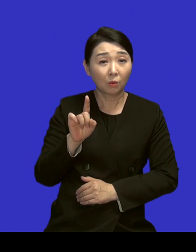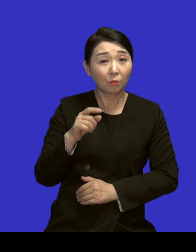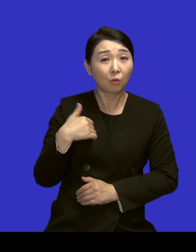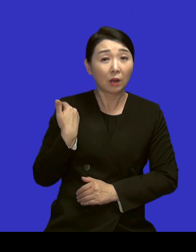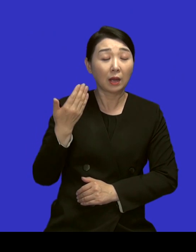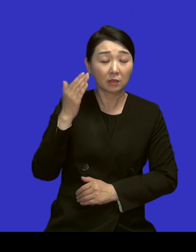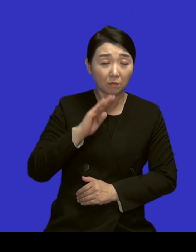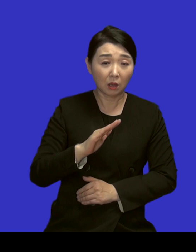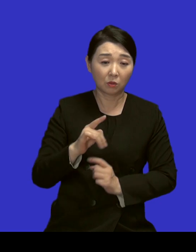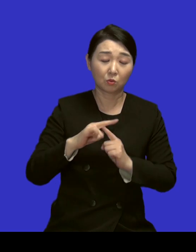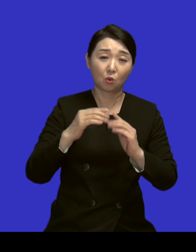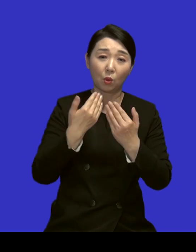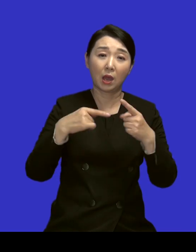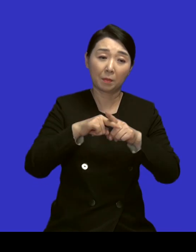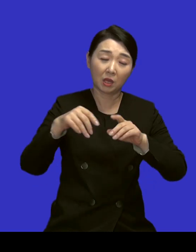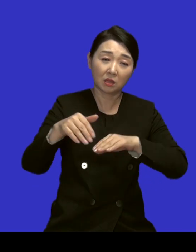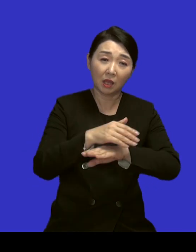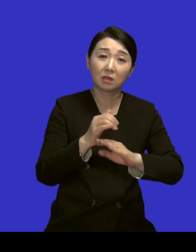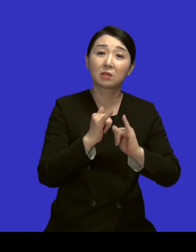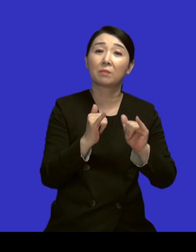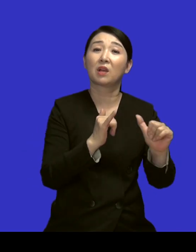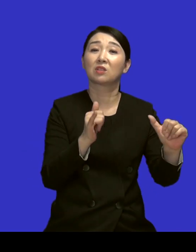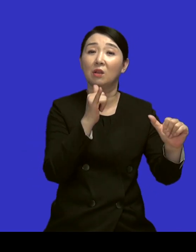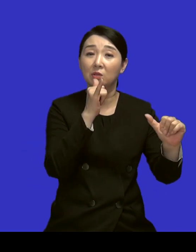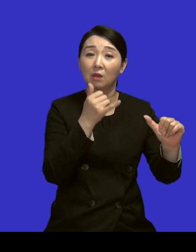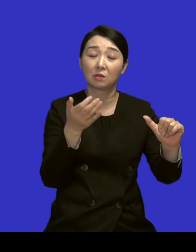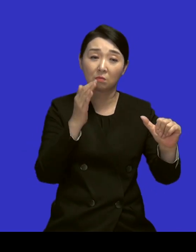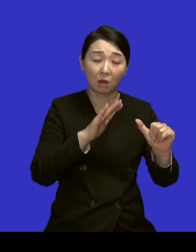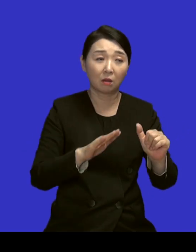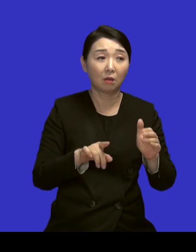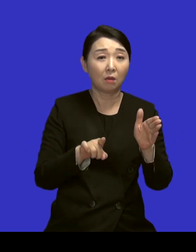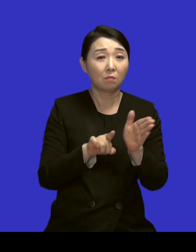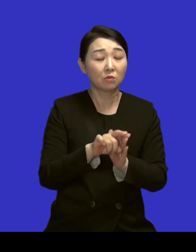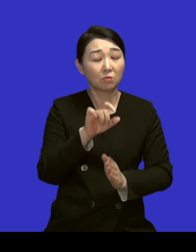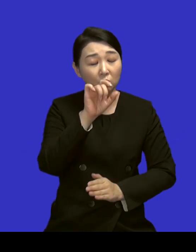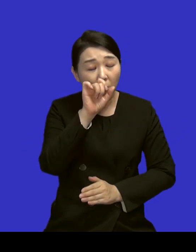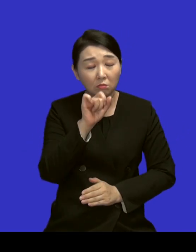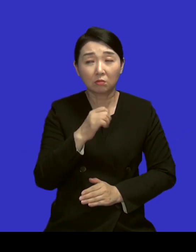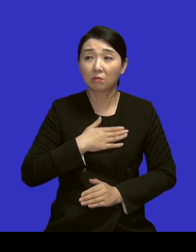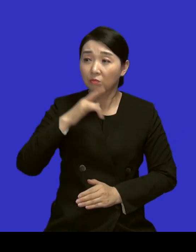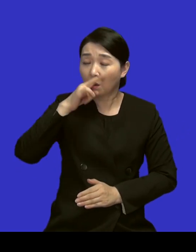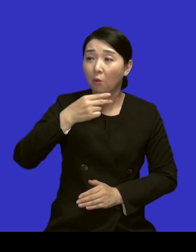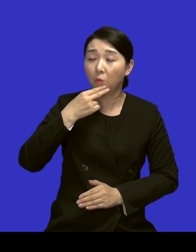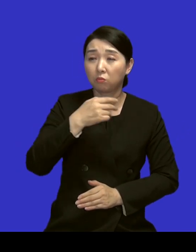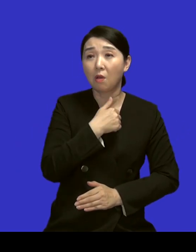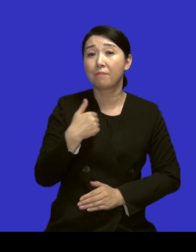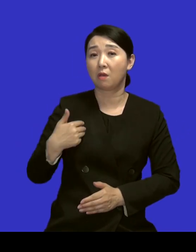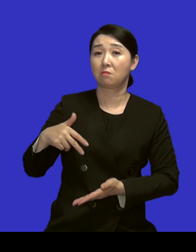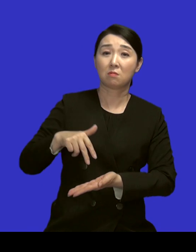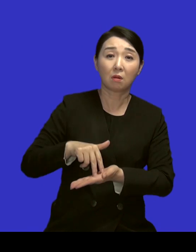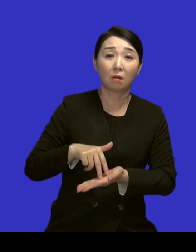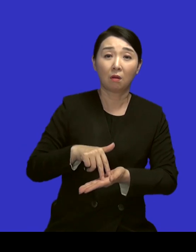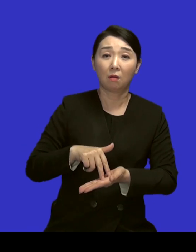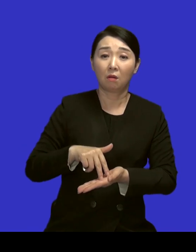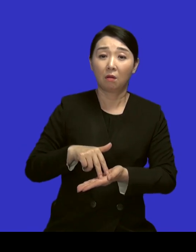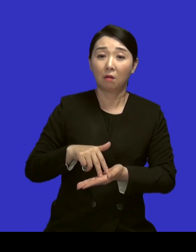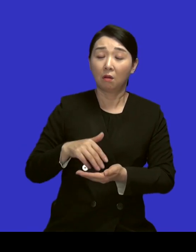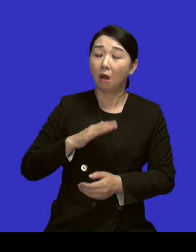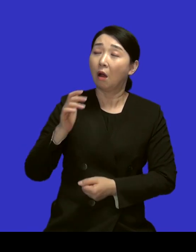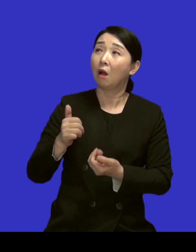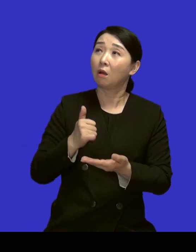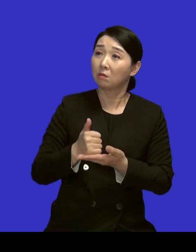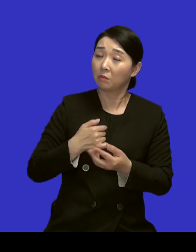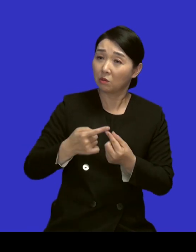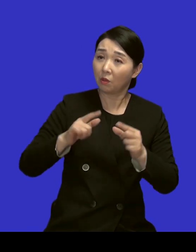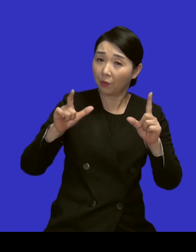있었거든요. 예. 그래서 믿음이 좋았는지 이게 전혀 기분이 안 나쁘고 담대해지는 거예요. 와, 하나님 벌써 첫날부터